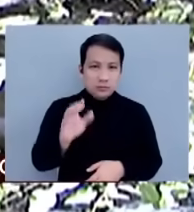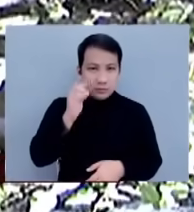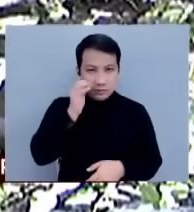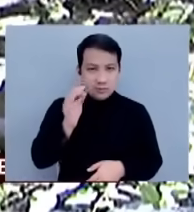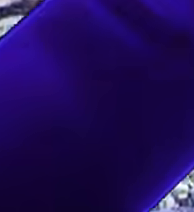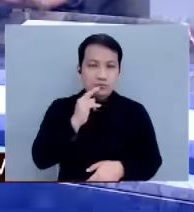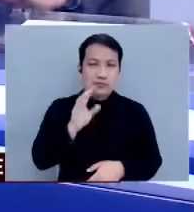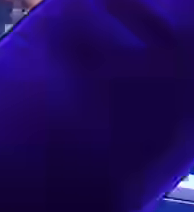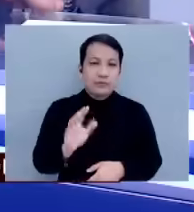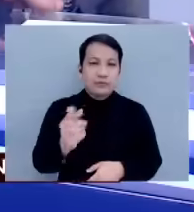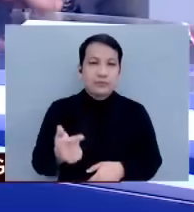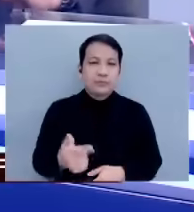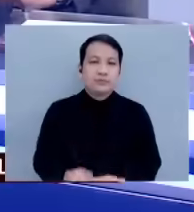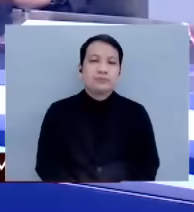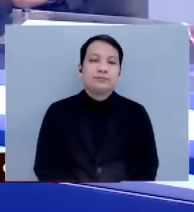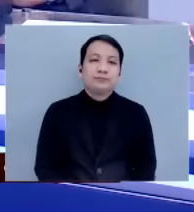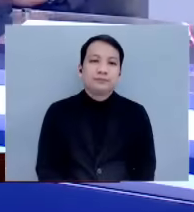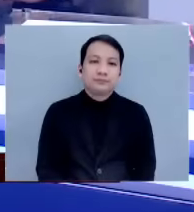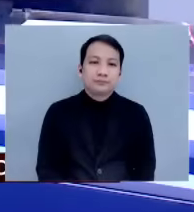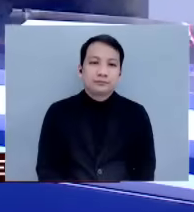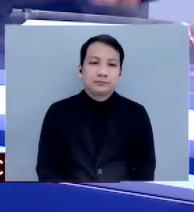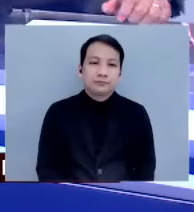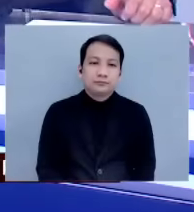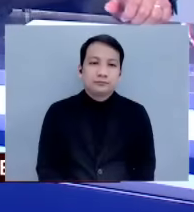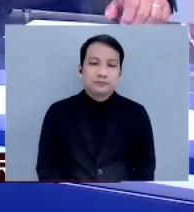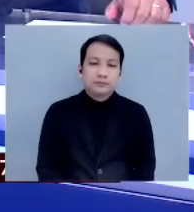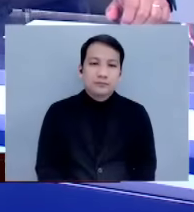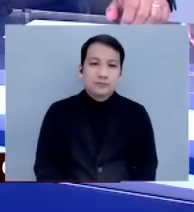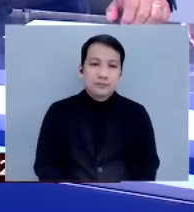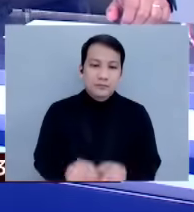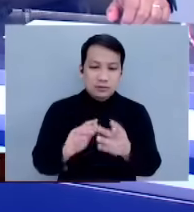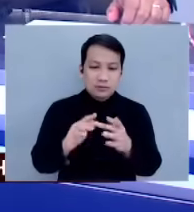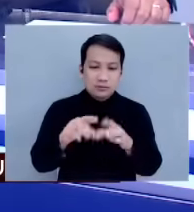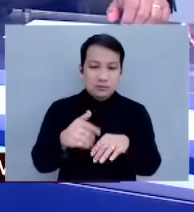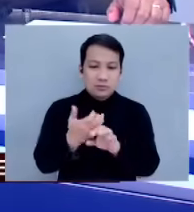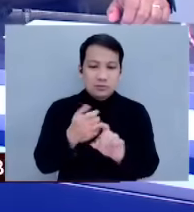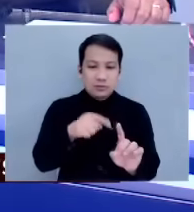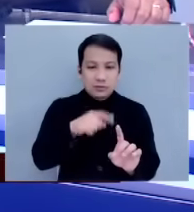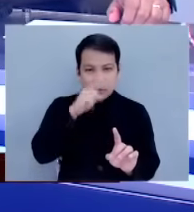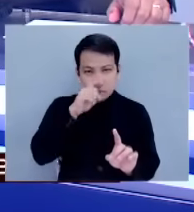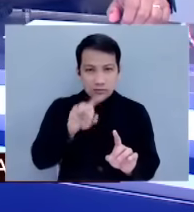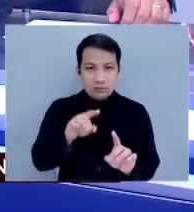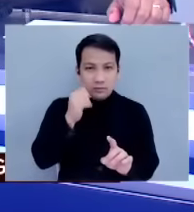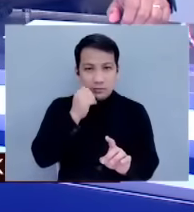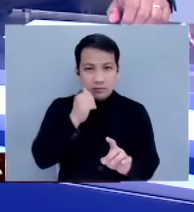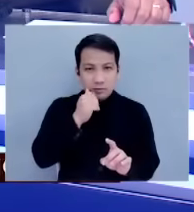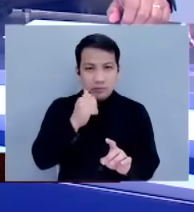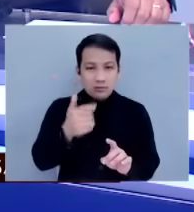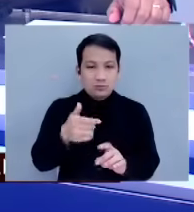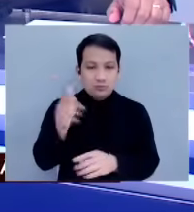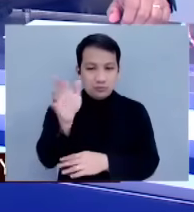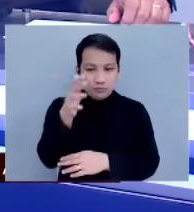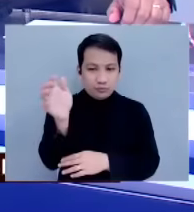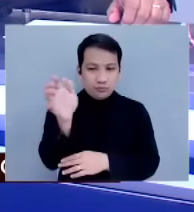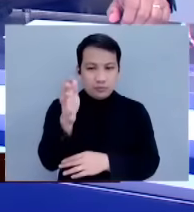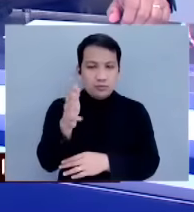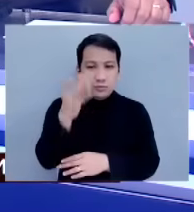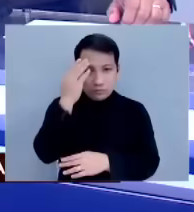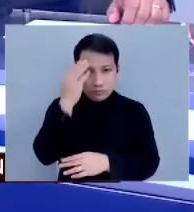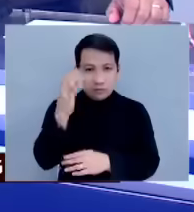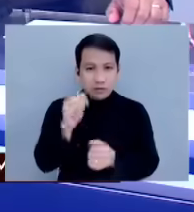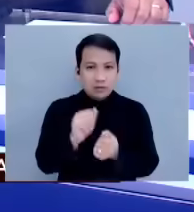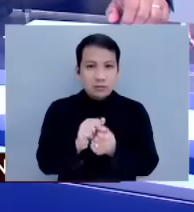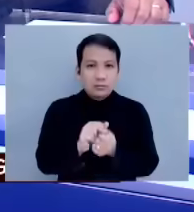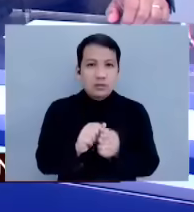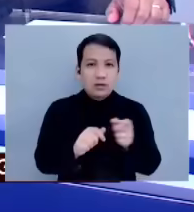News 5. Ibinibugaw raw online ang 8 taong gulang na batang babae sa Bulacan. Kasabwat daw dyan, ang kanya mismong nanay